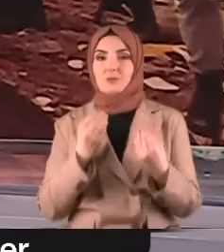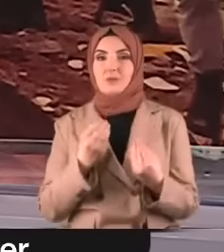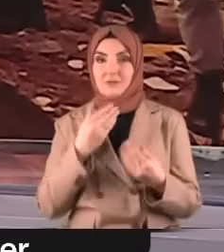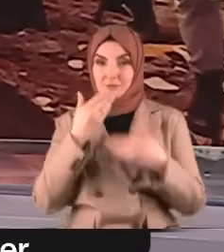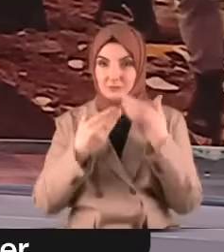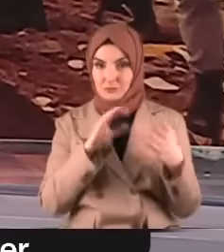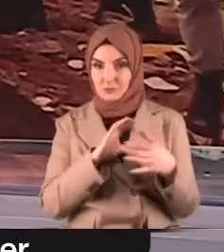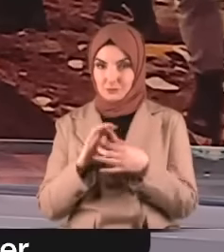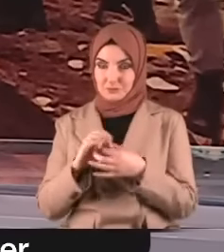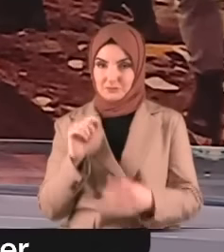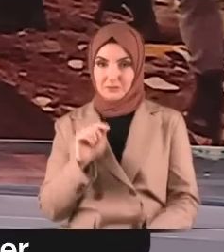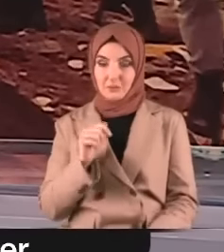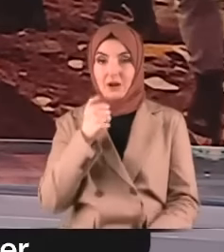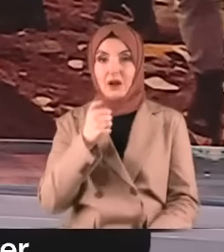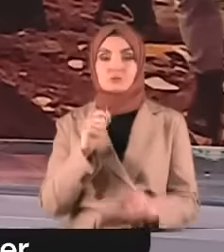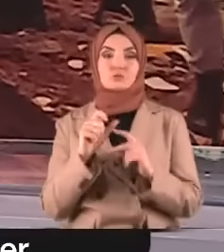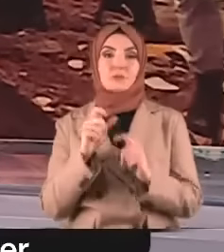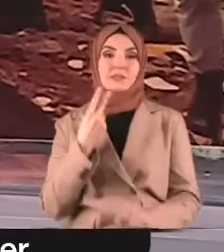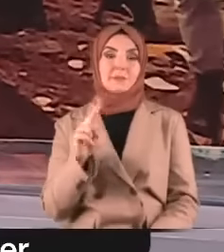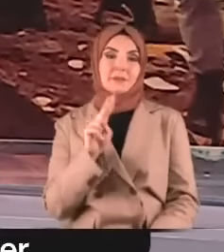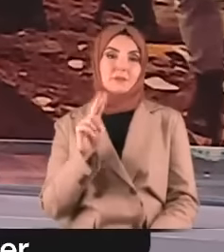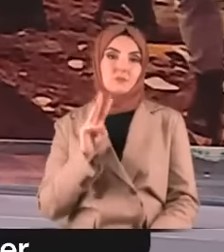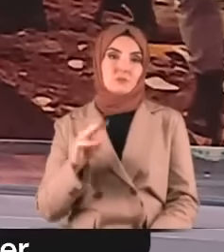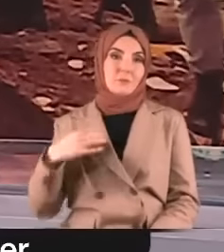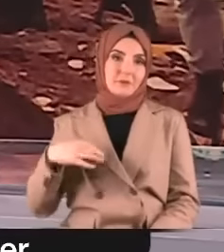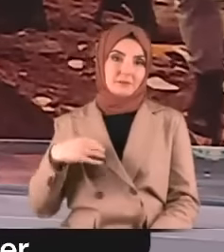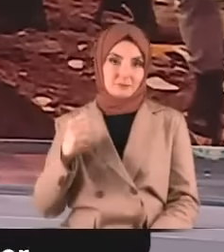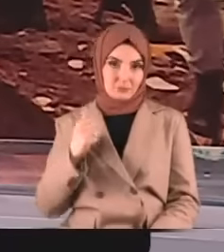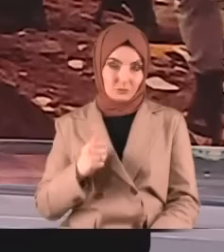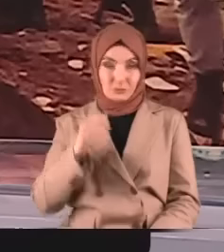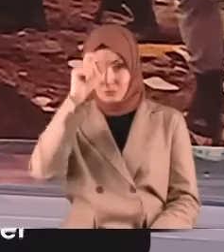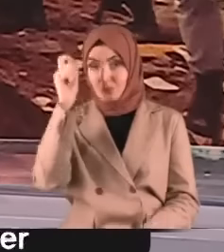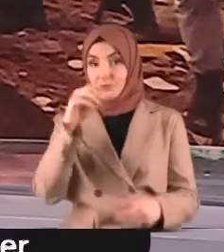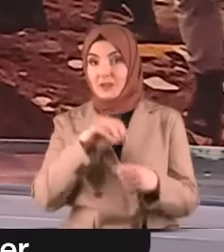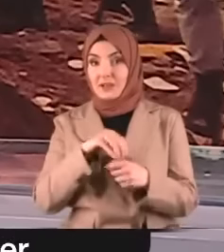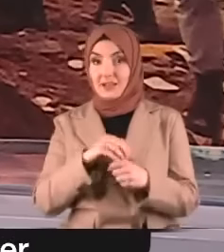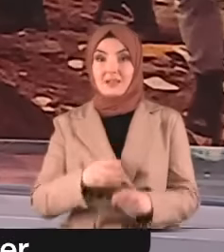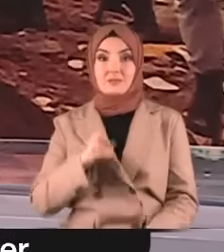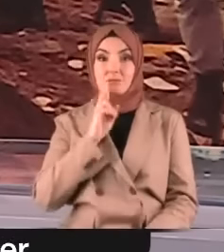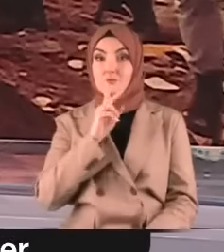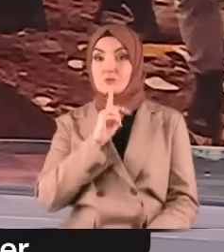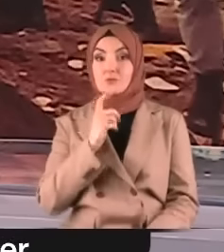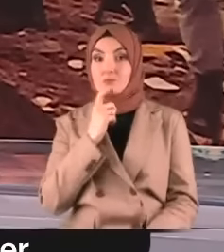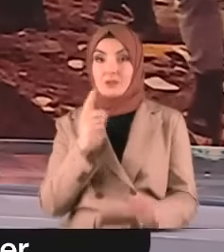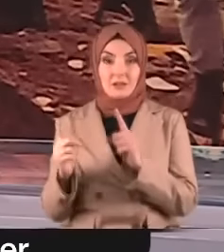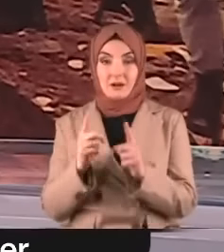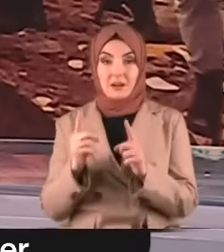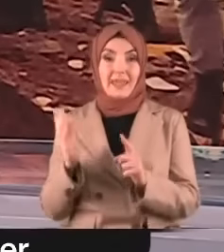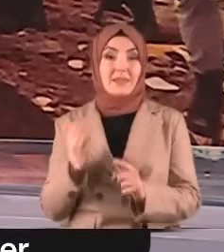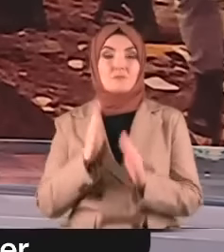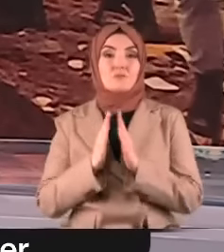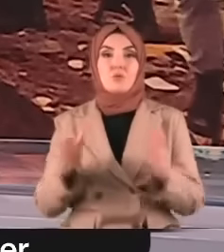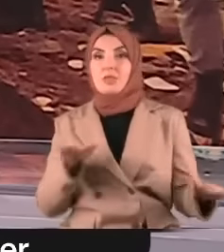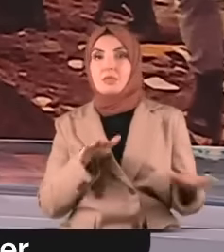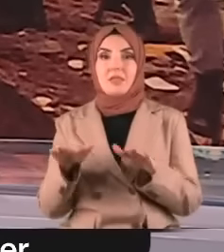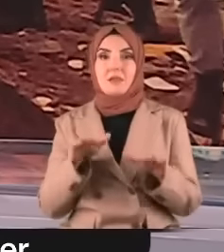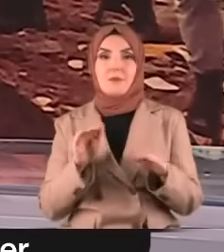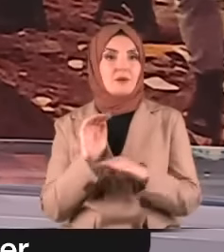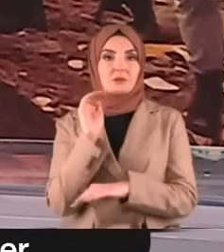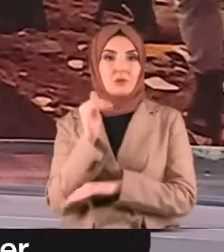cümleleri. 6 Şubat 2023 Pazartesi Türkiye için son yüzyılın en büyük deprem felaketinin yaşandığı gün